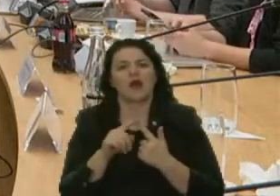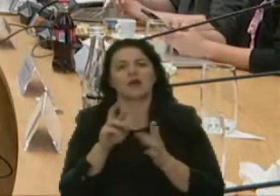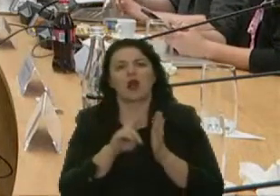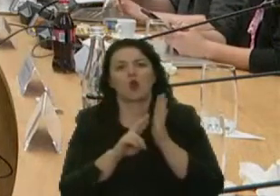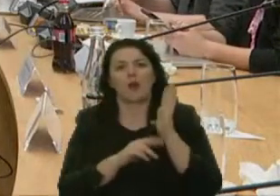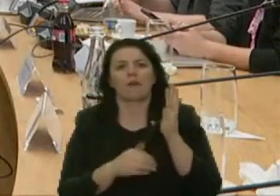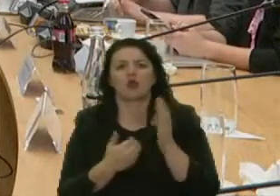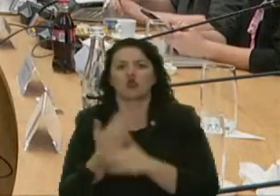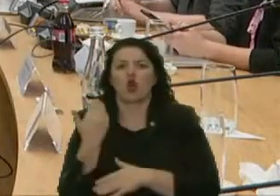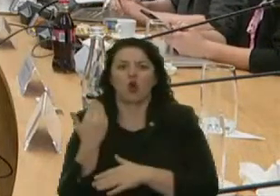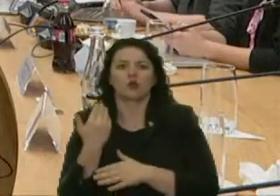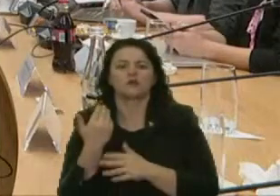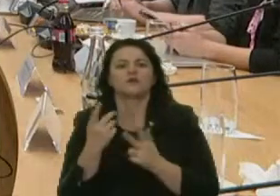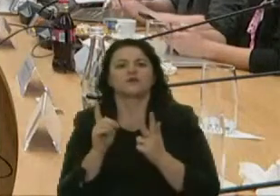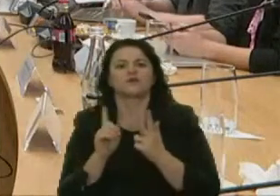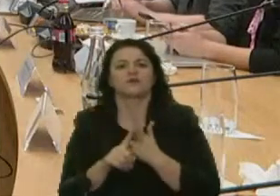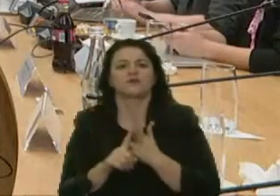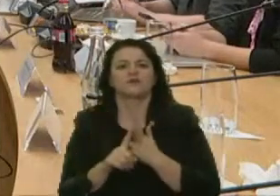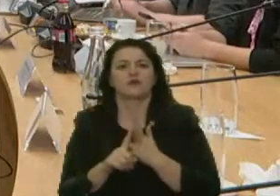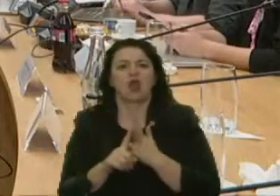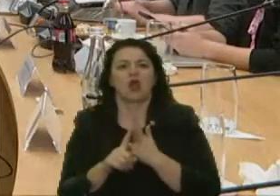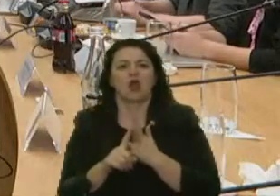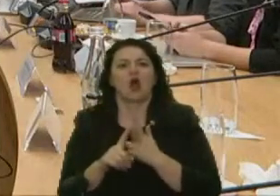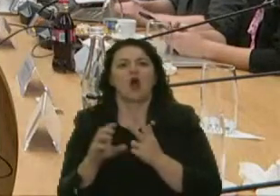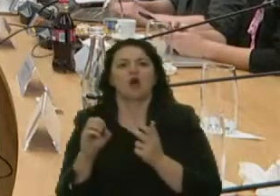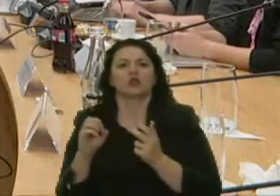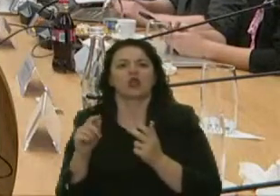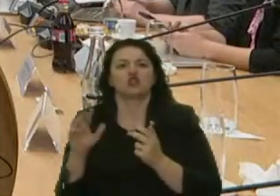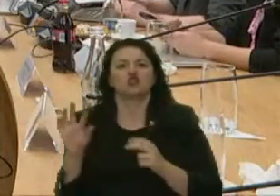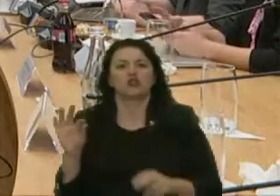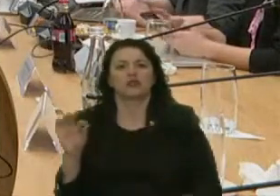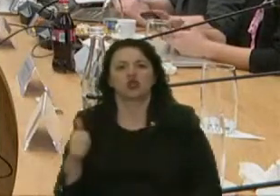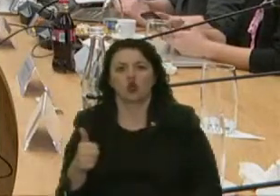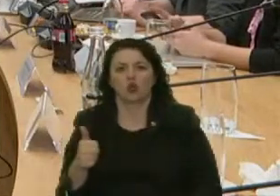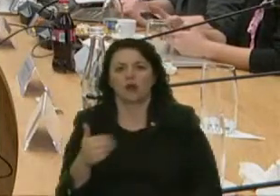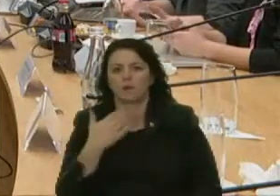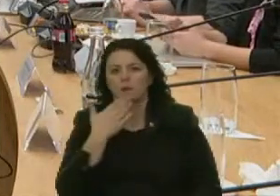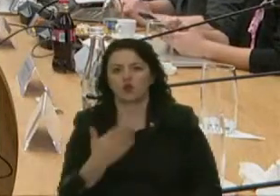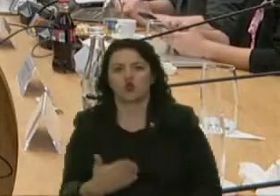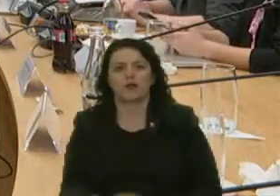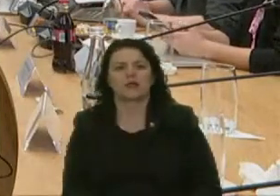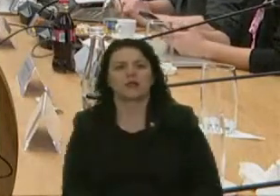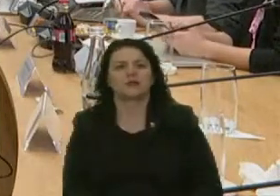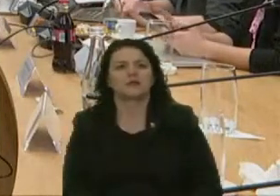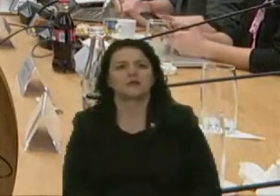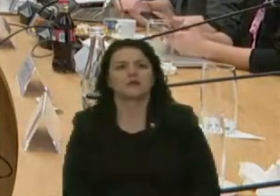nou în dezbatere publică și OG 51 din acest an Vă